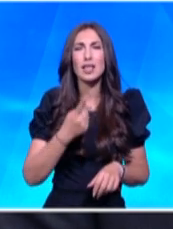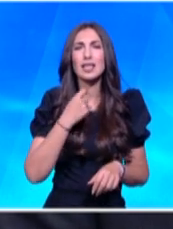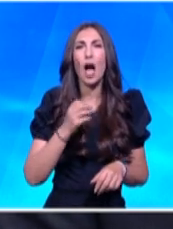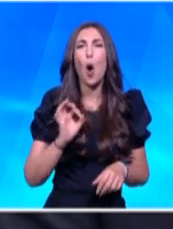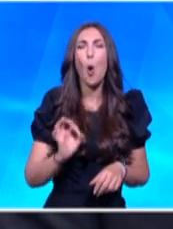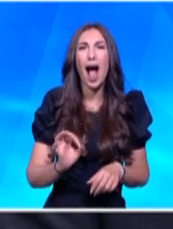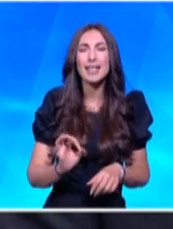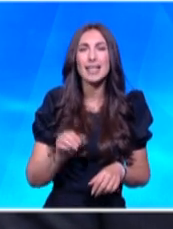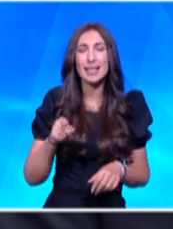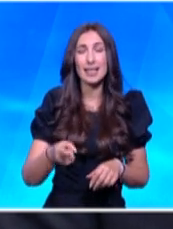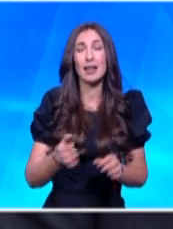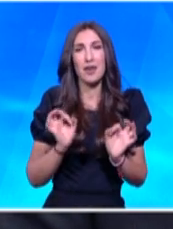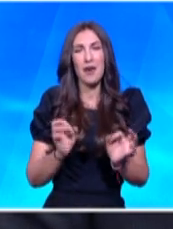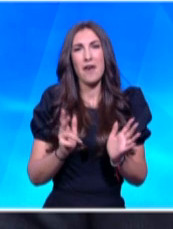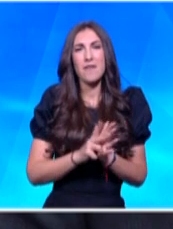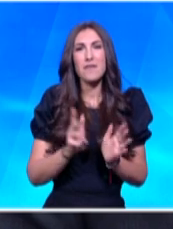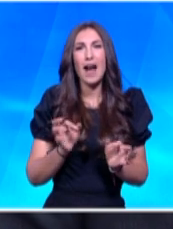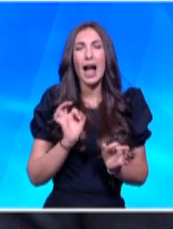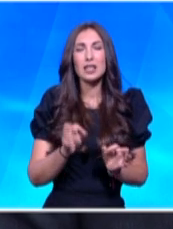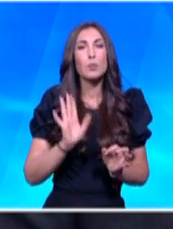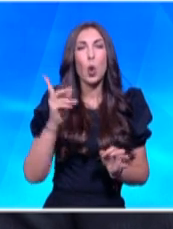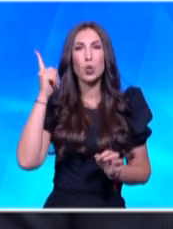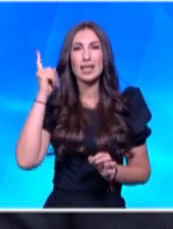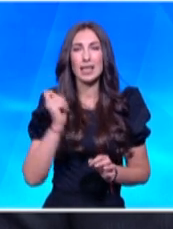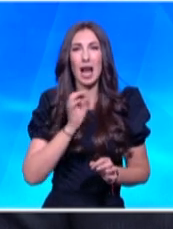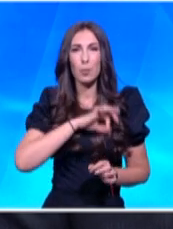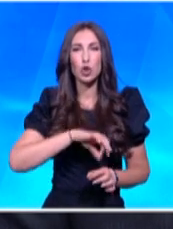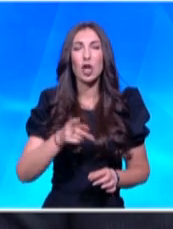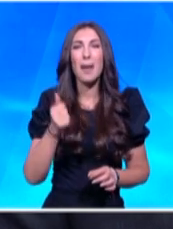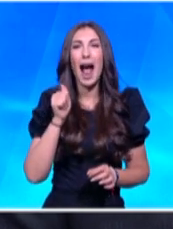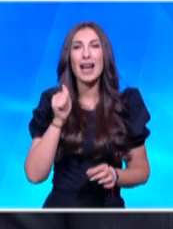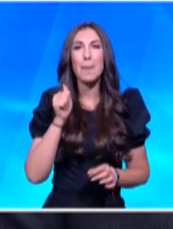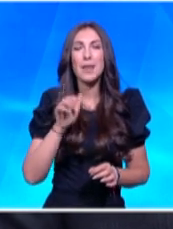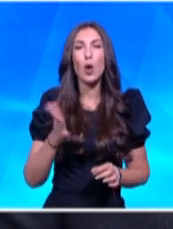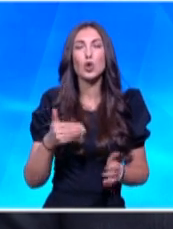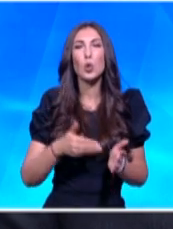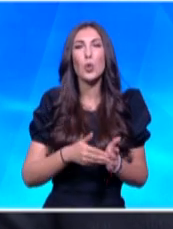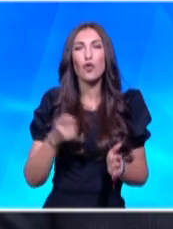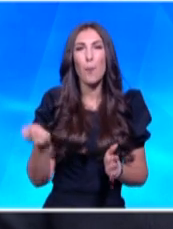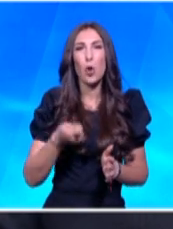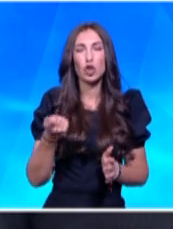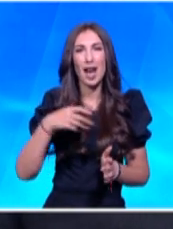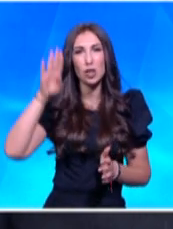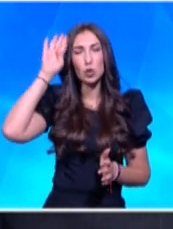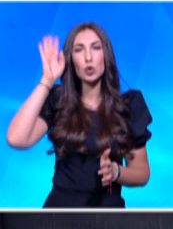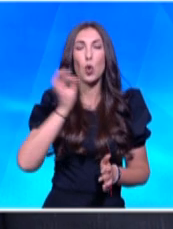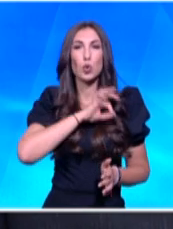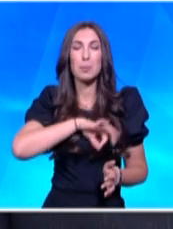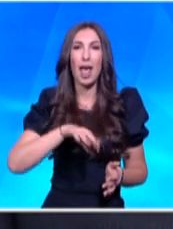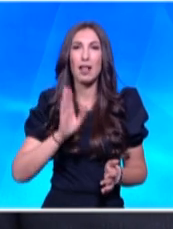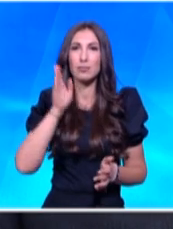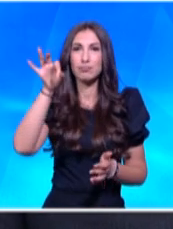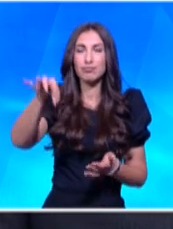Оазис. Факт, че най-много сигнали пристигнаха от Рапя, когато противопожарните служби успяха да стигнат, тъй